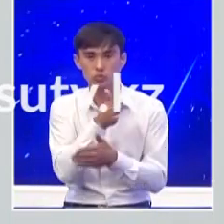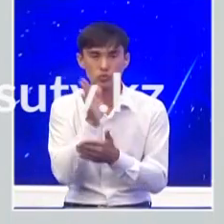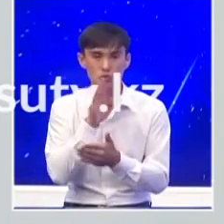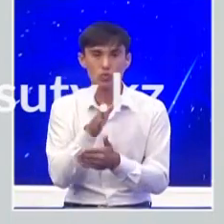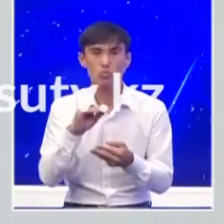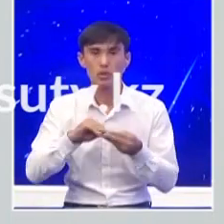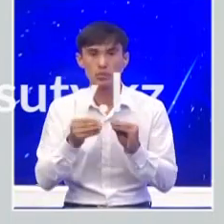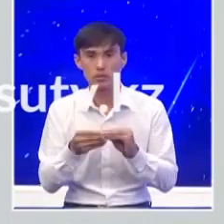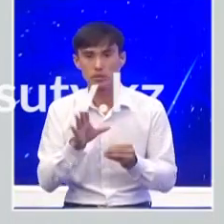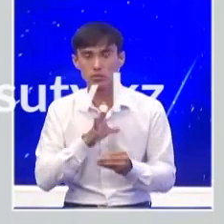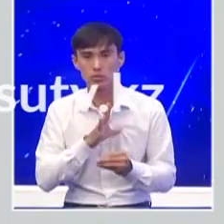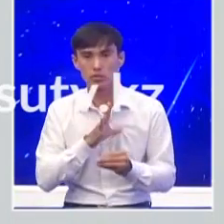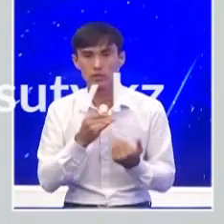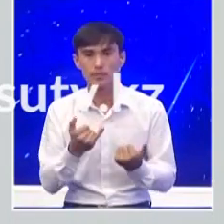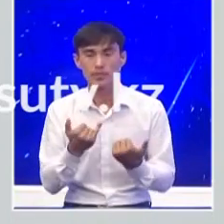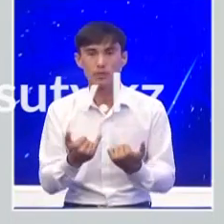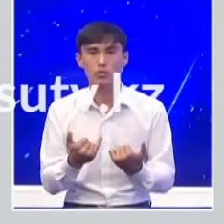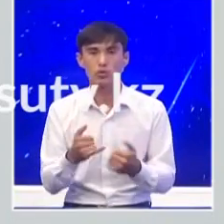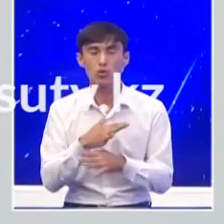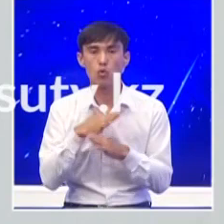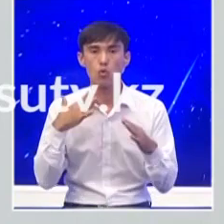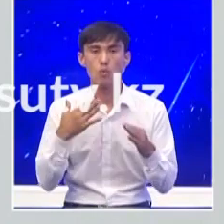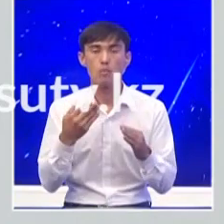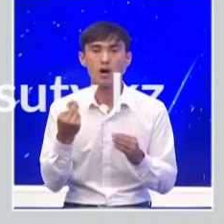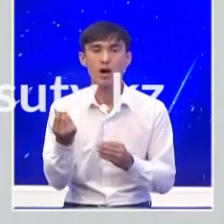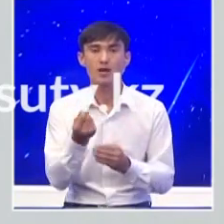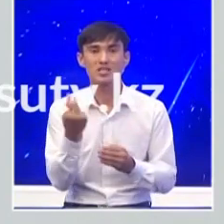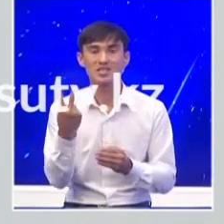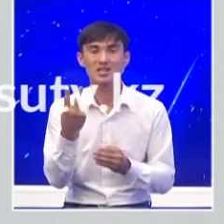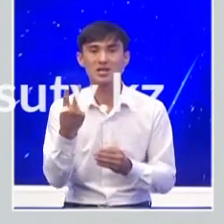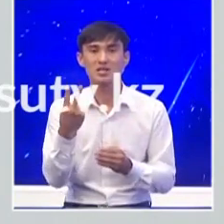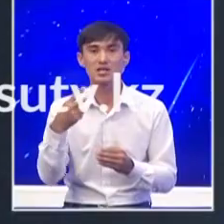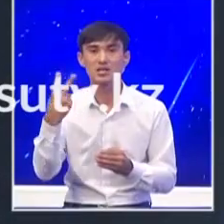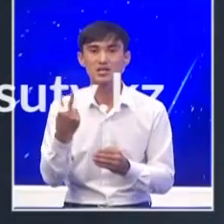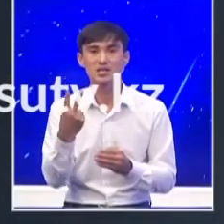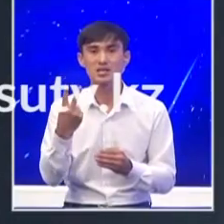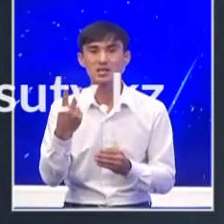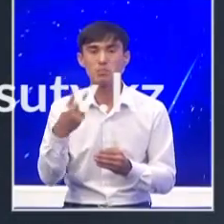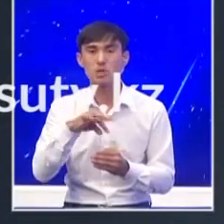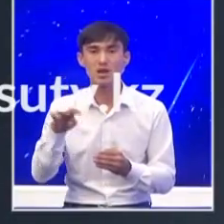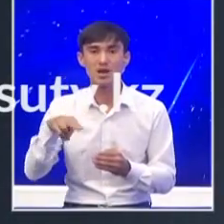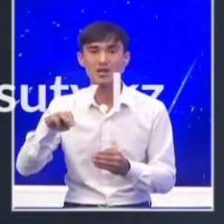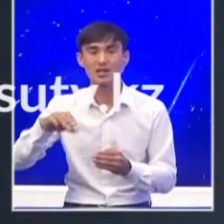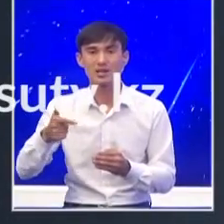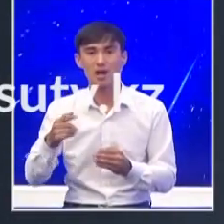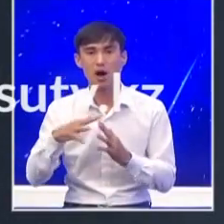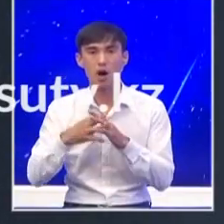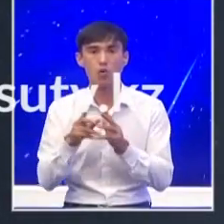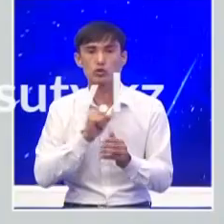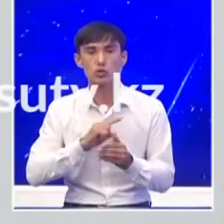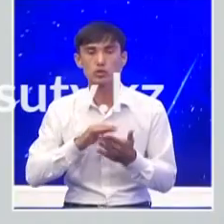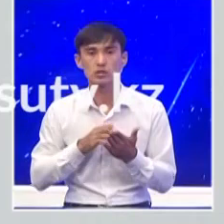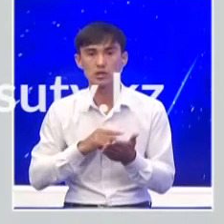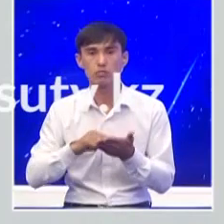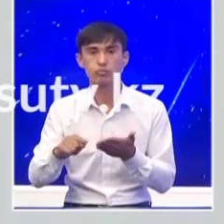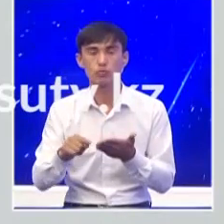кішкене проблемалы болды. Соған бүгін ең көп қаржы 2,2 миллиард теңге ауыл шаруашылығына қаржы бөлінді.